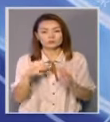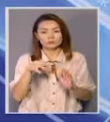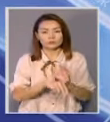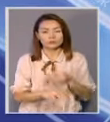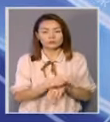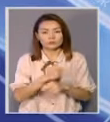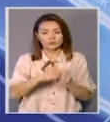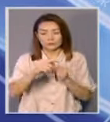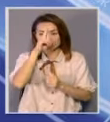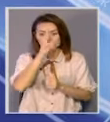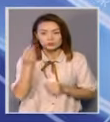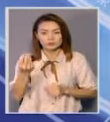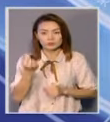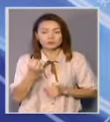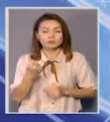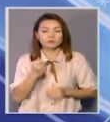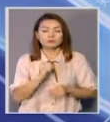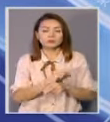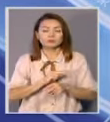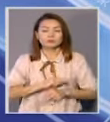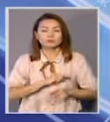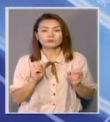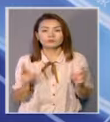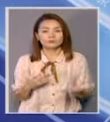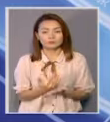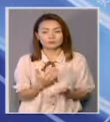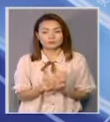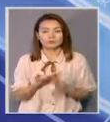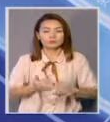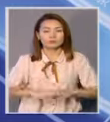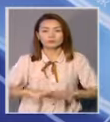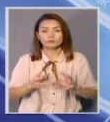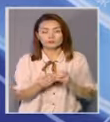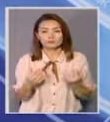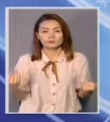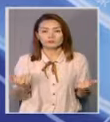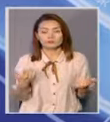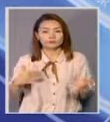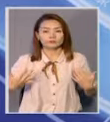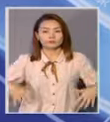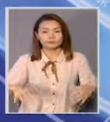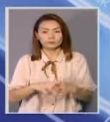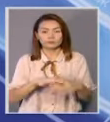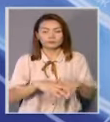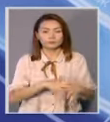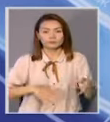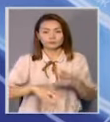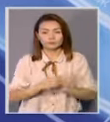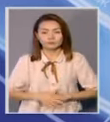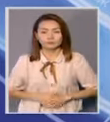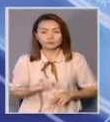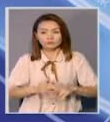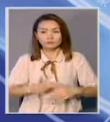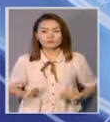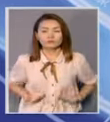в ежемесячную плату по термомодернизации. Особенно тяжело приходится социально уязвимым слоям населения.